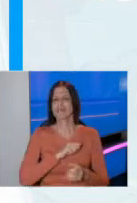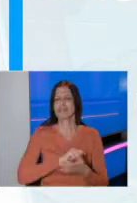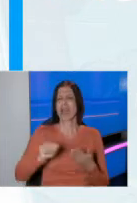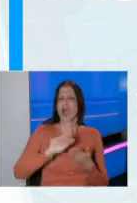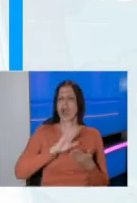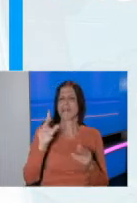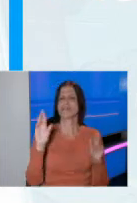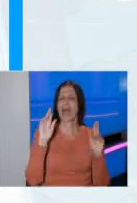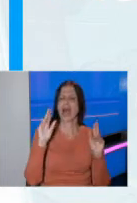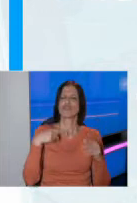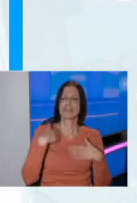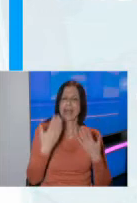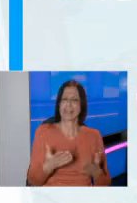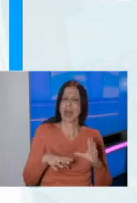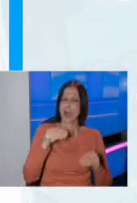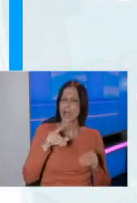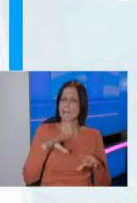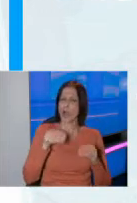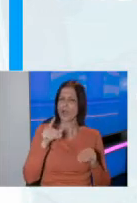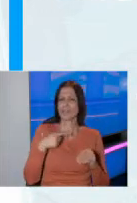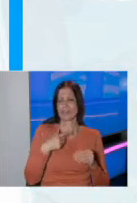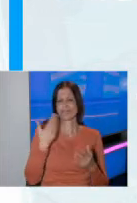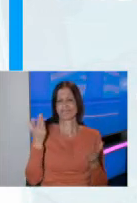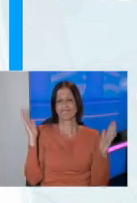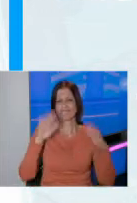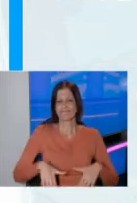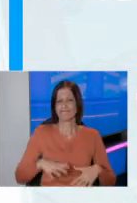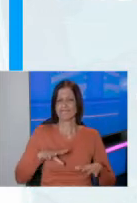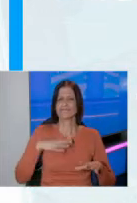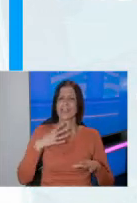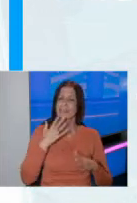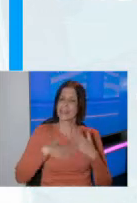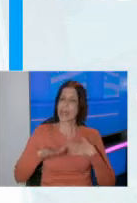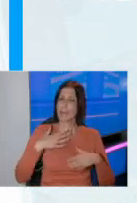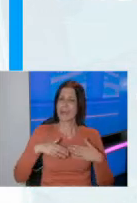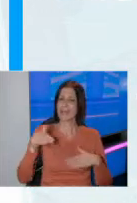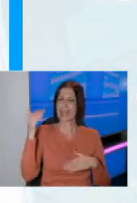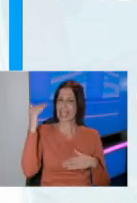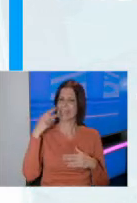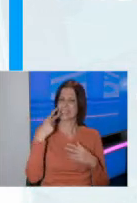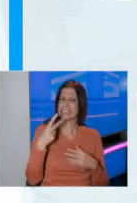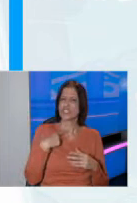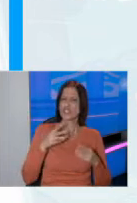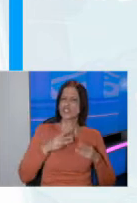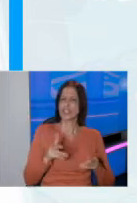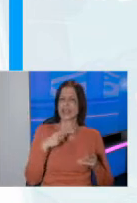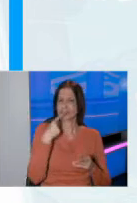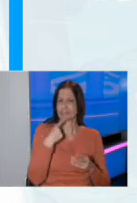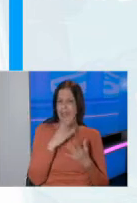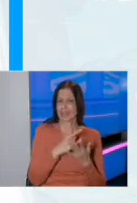לבוחרים בבחירות והתרסקה. נחמד שגנץ גילה את שיטת ההצהרות החוק, שמזוהה בדרך כלל עם העשירייה